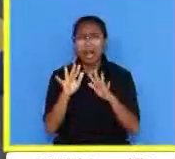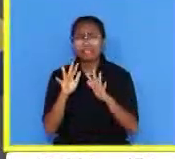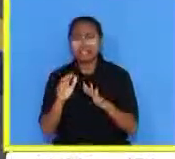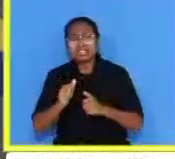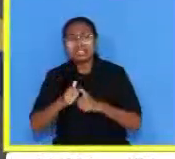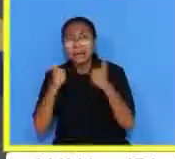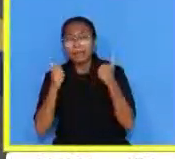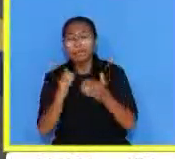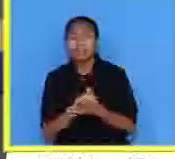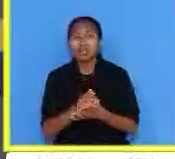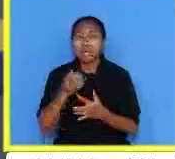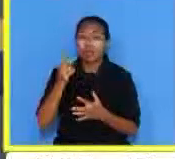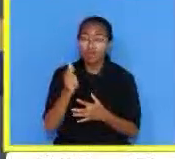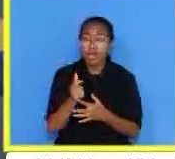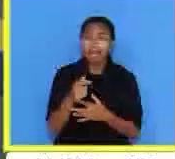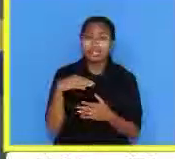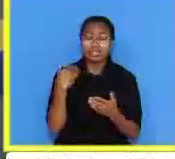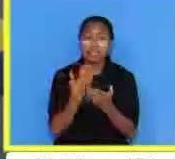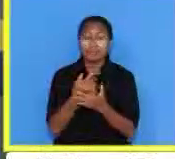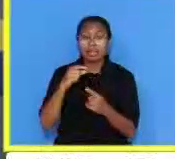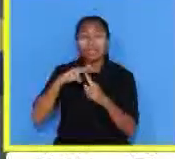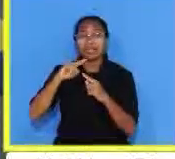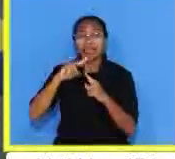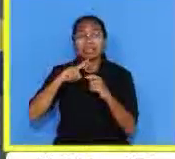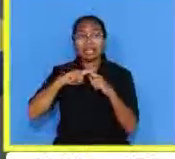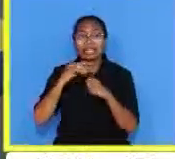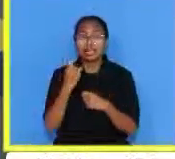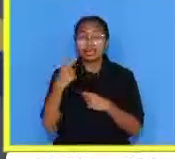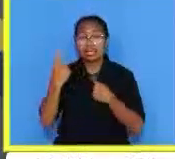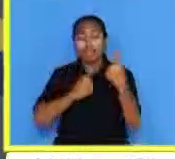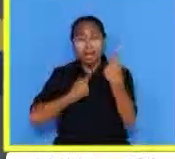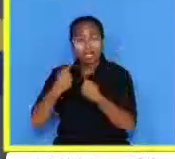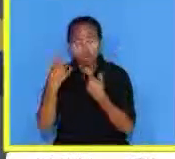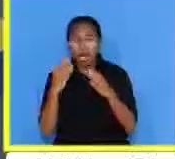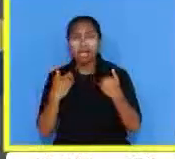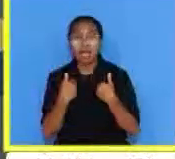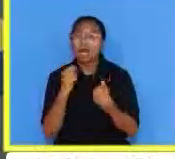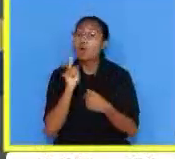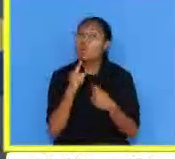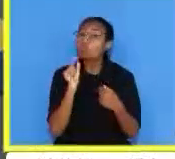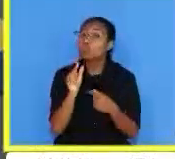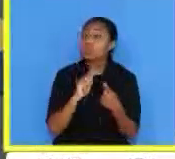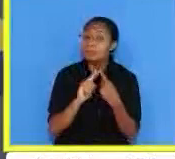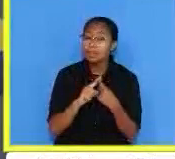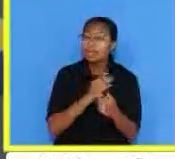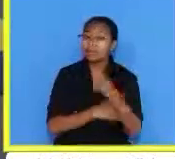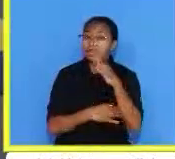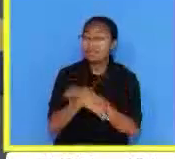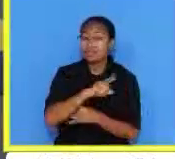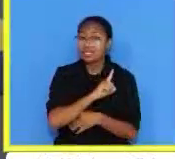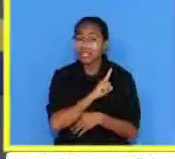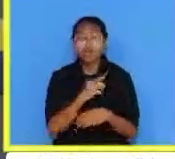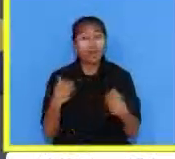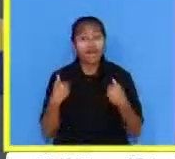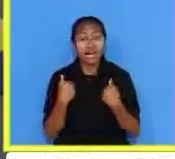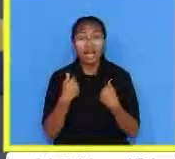dengan kemudahan-kemudahan di setiap titik yang bisa kita datangi. Kalau untuk teman-teman penyandang disabilitas sendiri mungkin